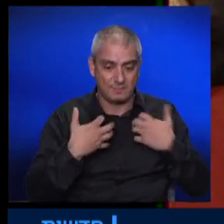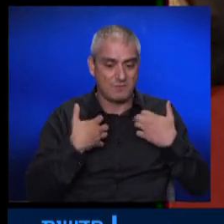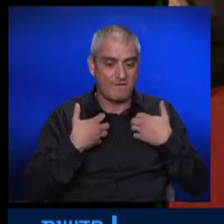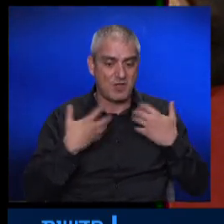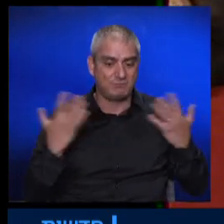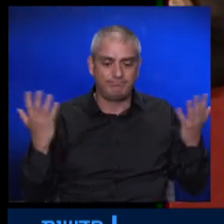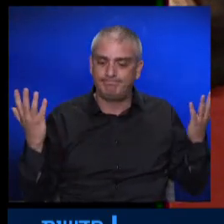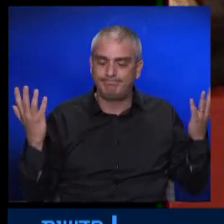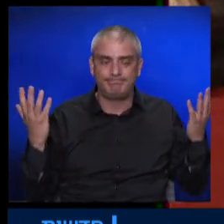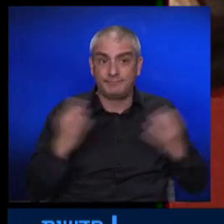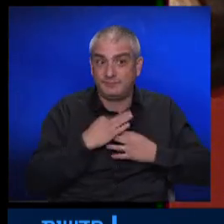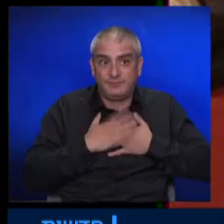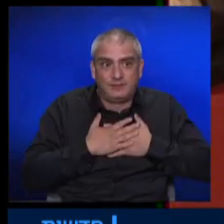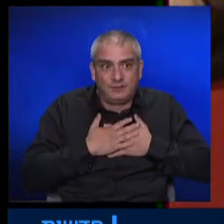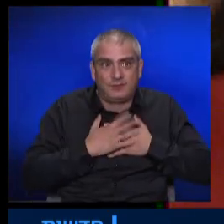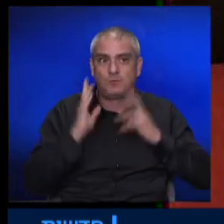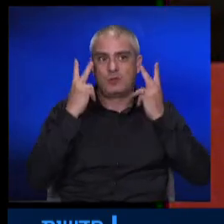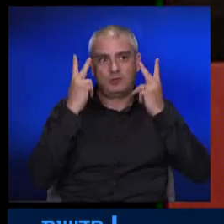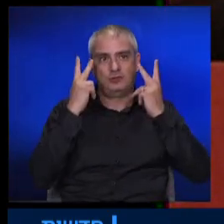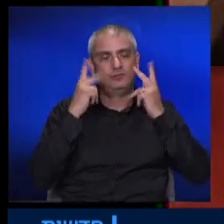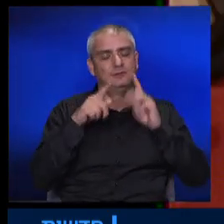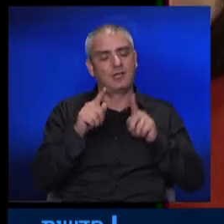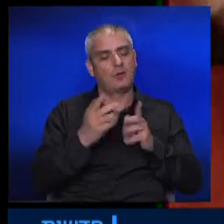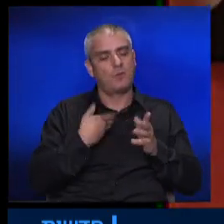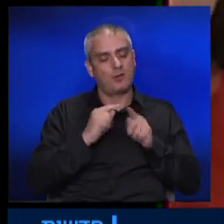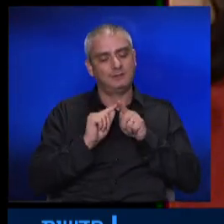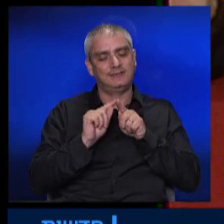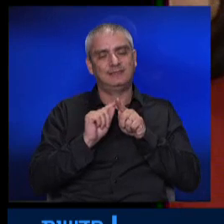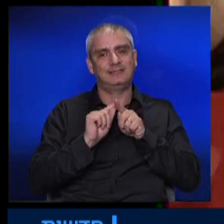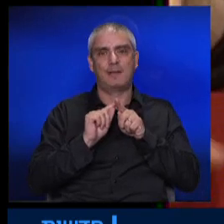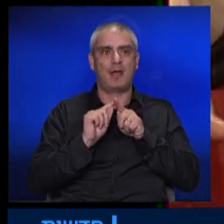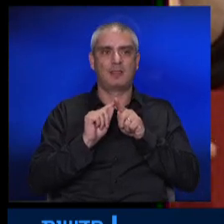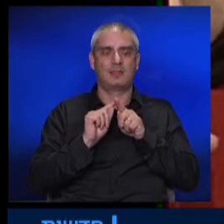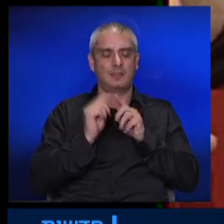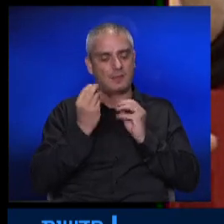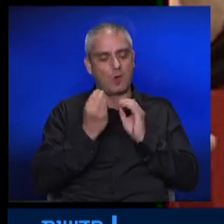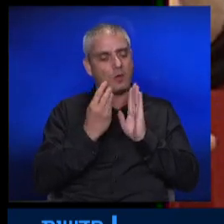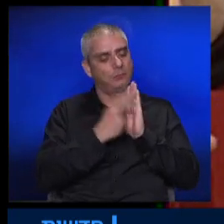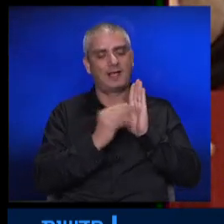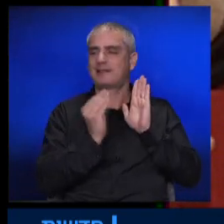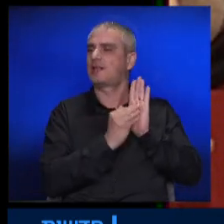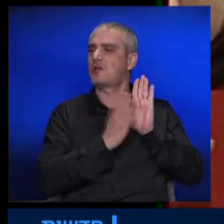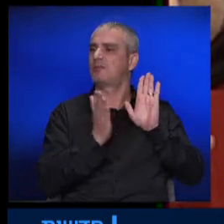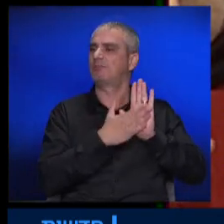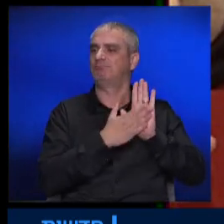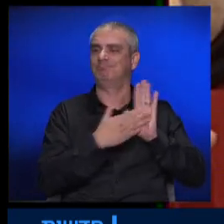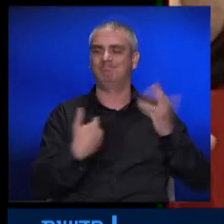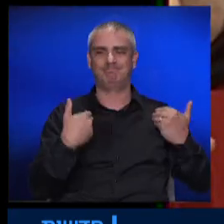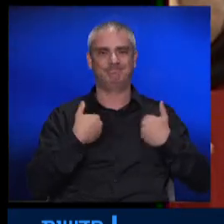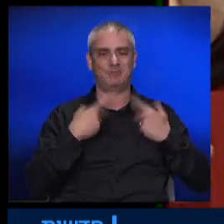בשבילי זה נורא חשוב, כי זה איזשהו סימן, איזשהו קריטריון לזה שהמוזיקה שאני